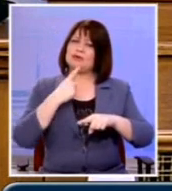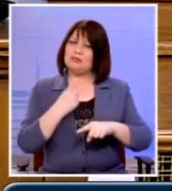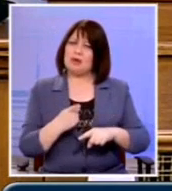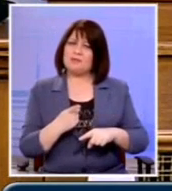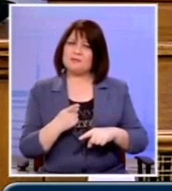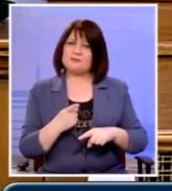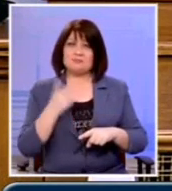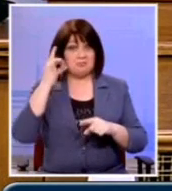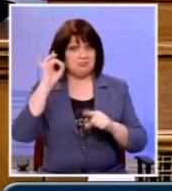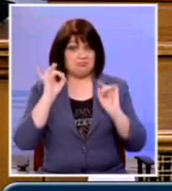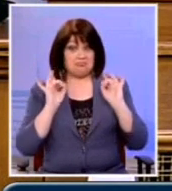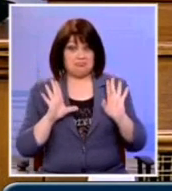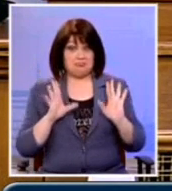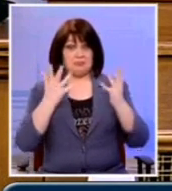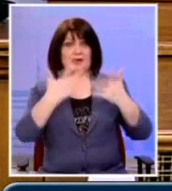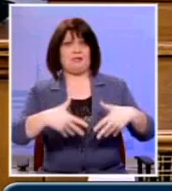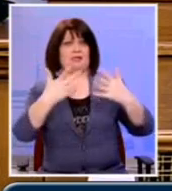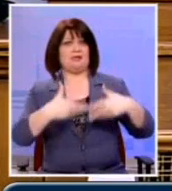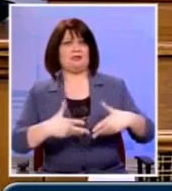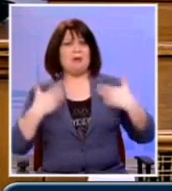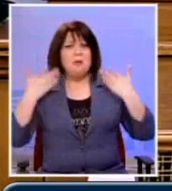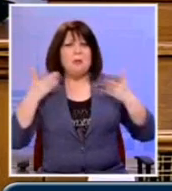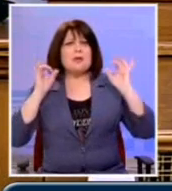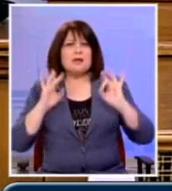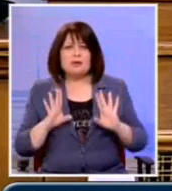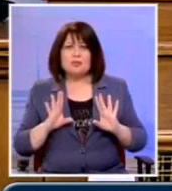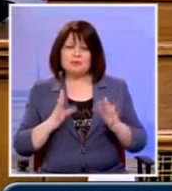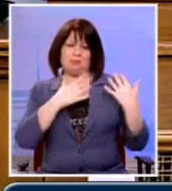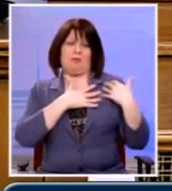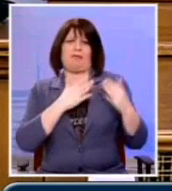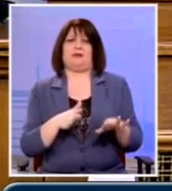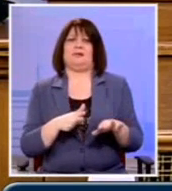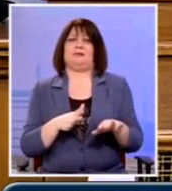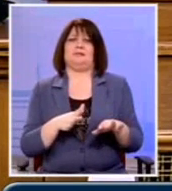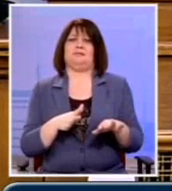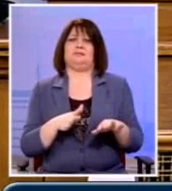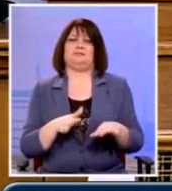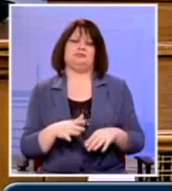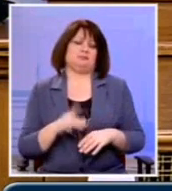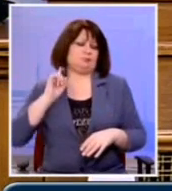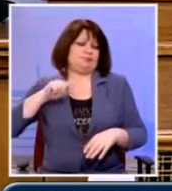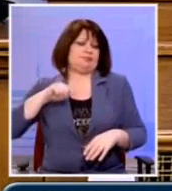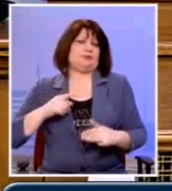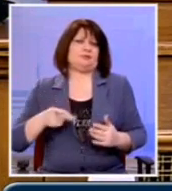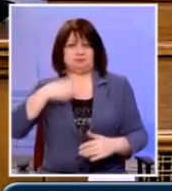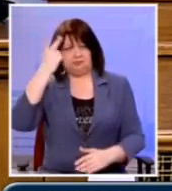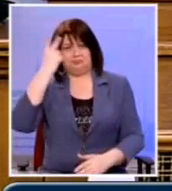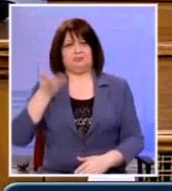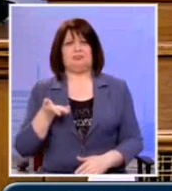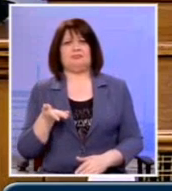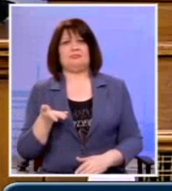χωρίς να το ξέρει κανείς αυτό σε λειτουργία, χωρίς να λογοδοτεί πουθενά, χωρίς να δίνει λογαριασμό σε κανένα,